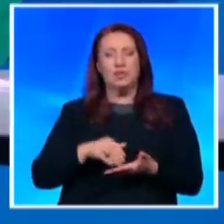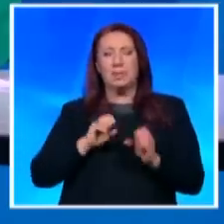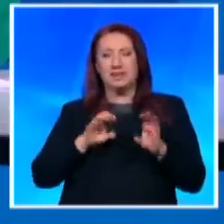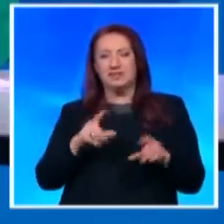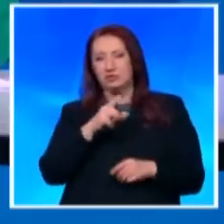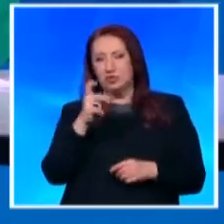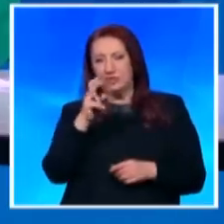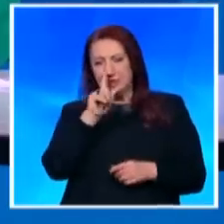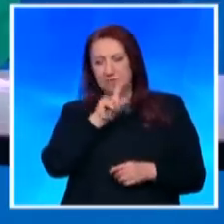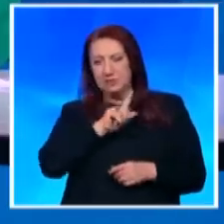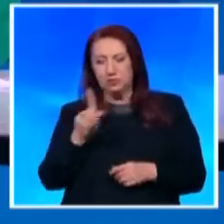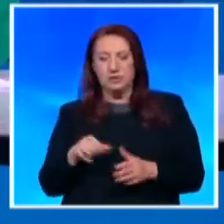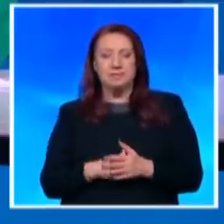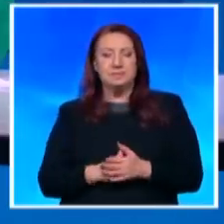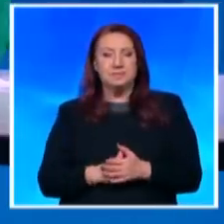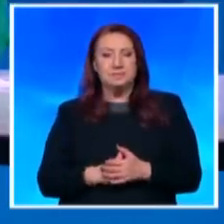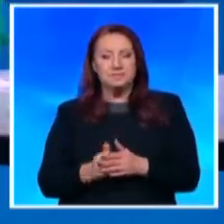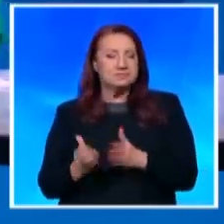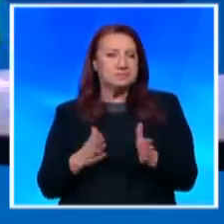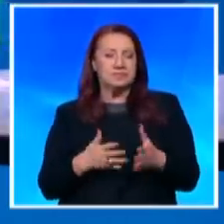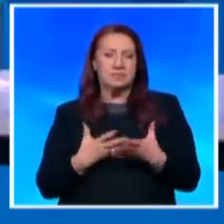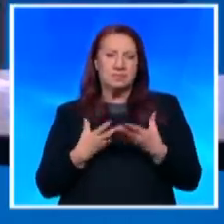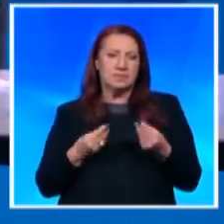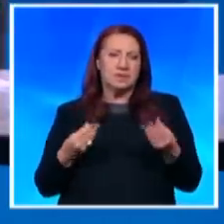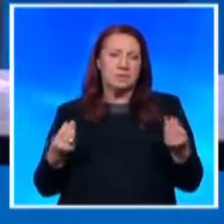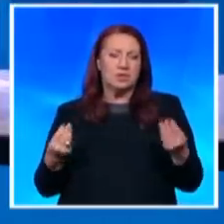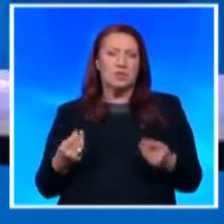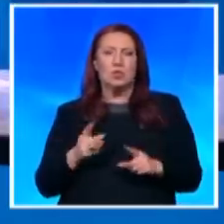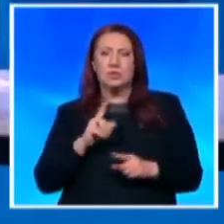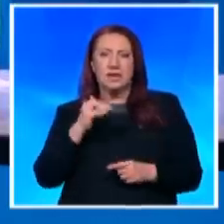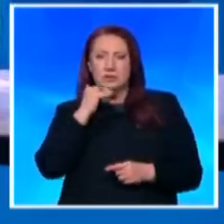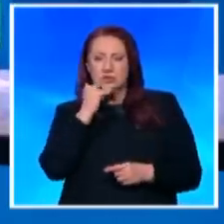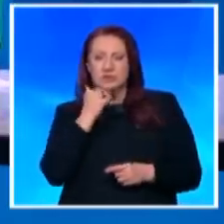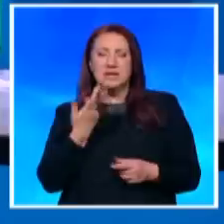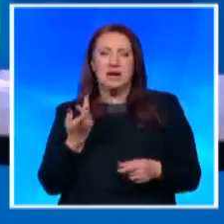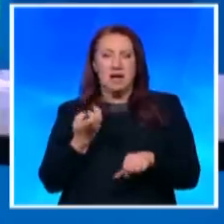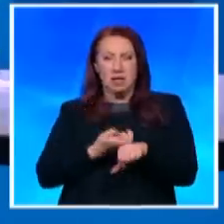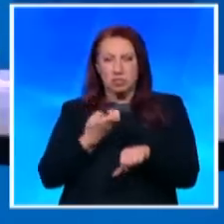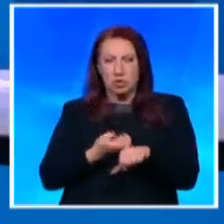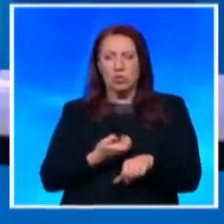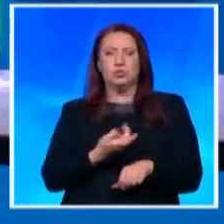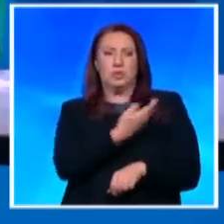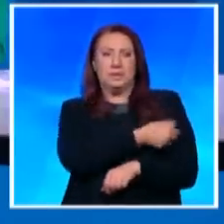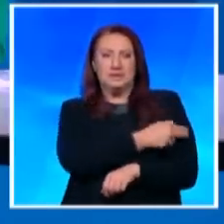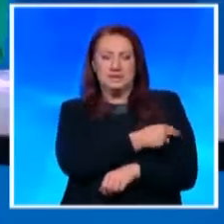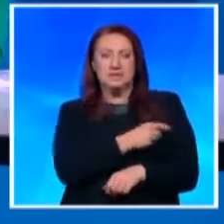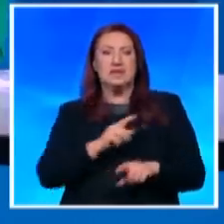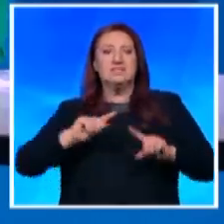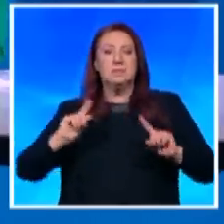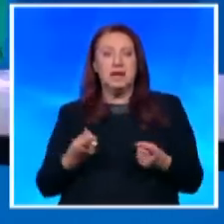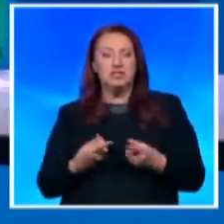кадровата криза в спешната помощ, стотици обучени парамедици имат готовност, но нямат право да подсилят екипите по